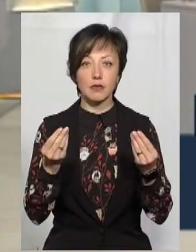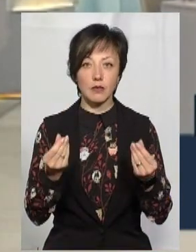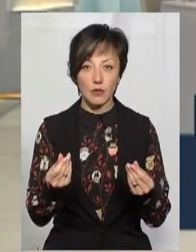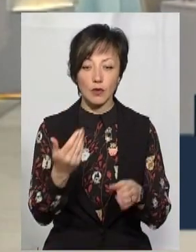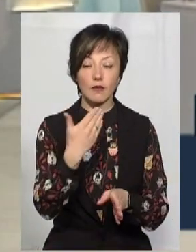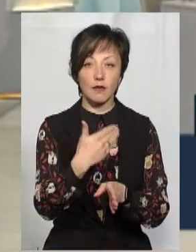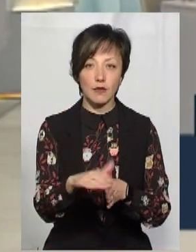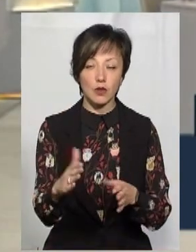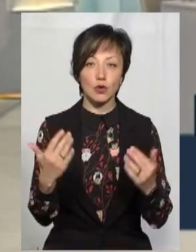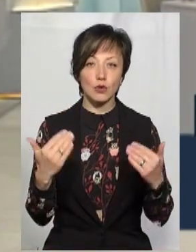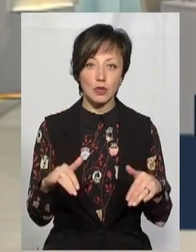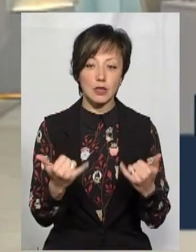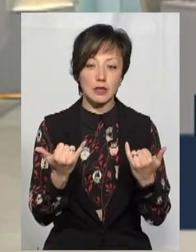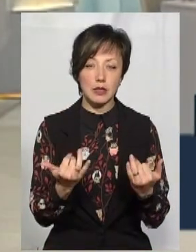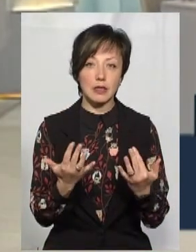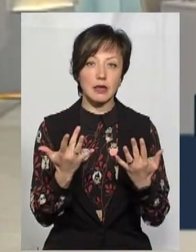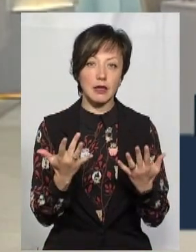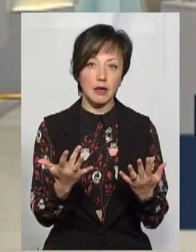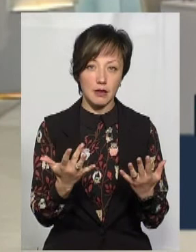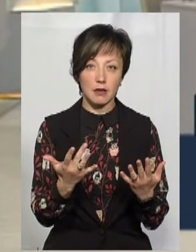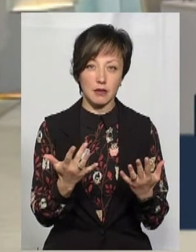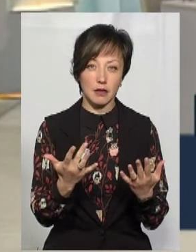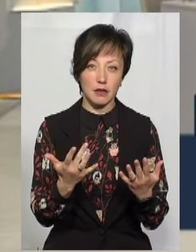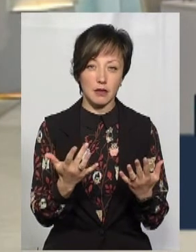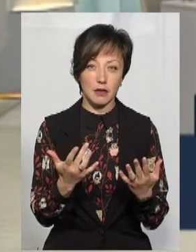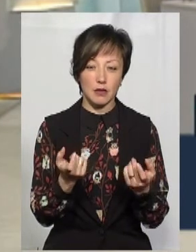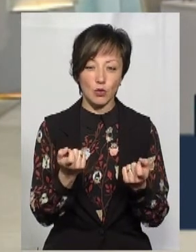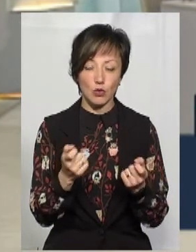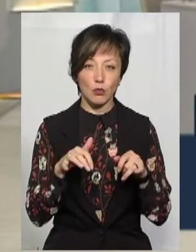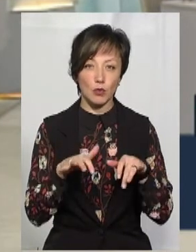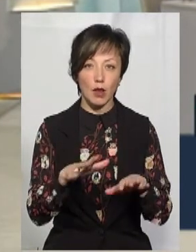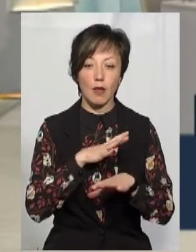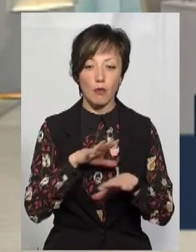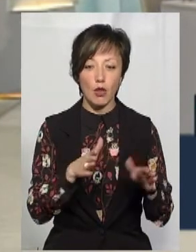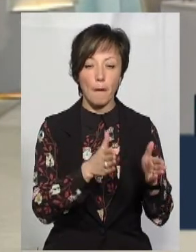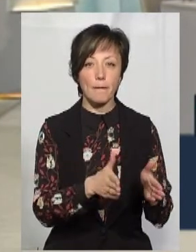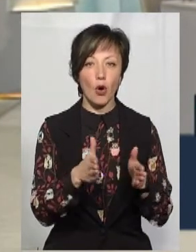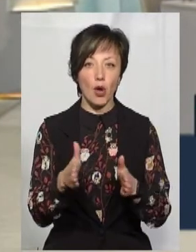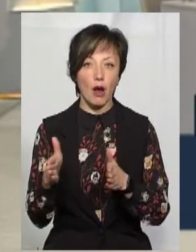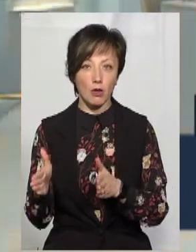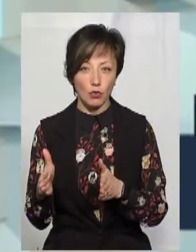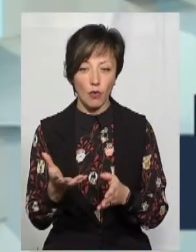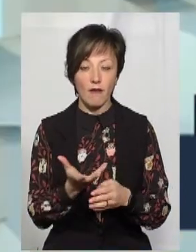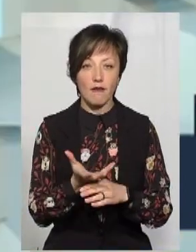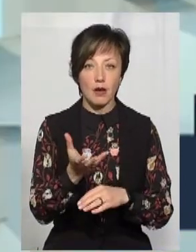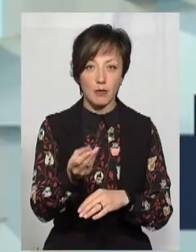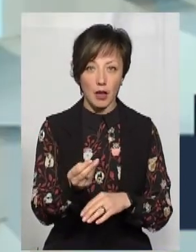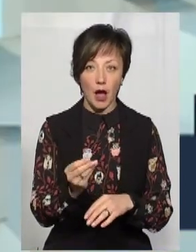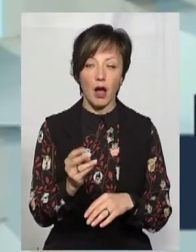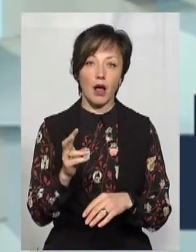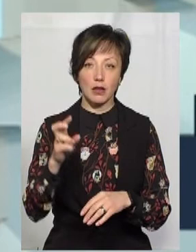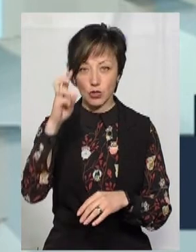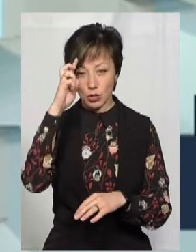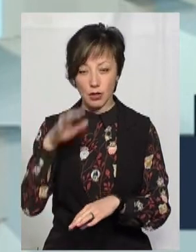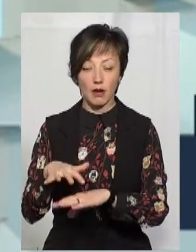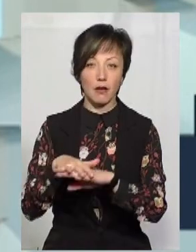вже виділені. Зараз там буквально ще деякі технічні процедури, тому що ви знаєте, що не було порядку їх виплати, його і зараз поки що немає. Але субвенція вже